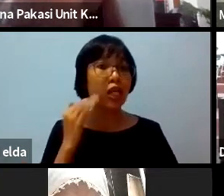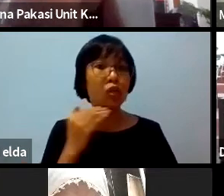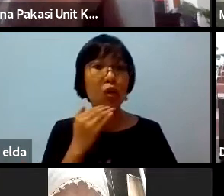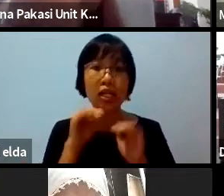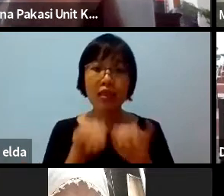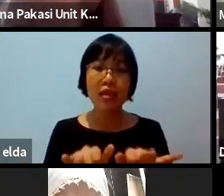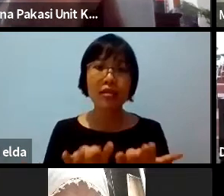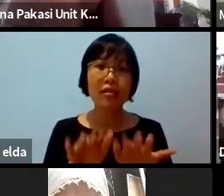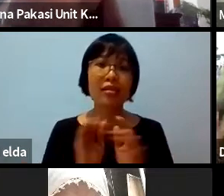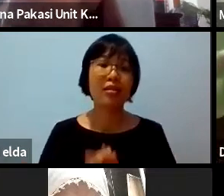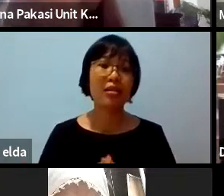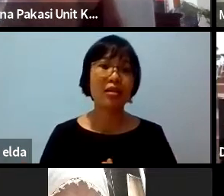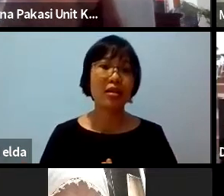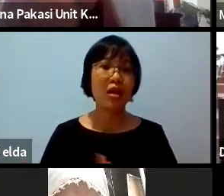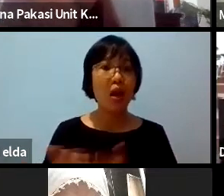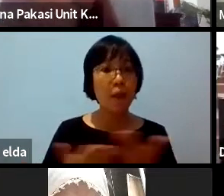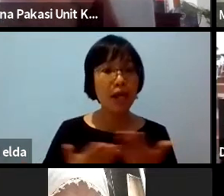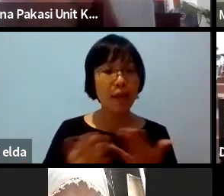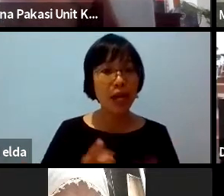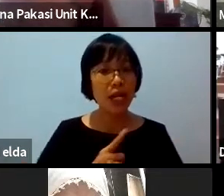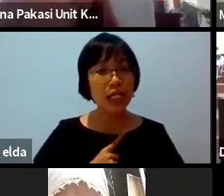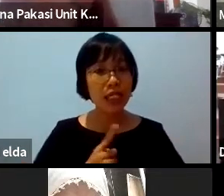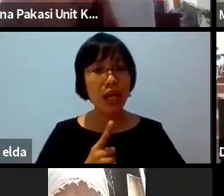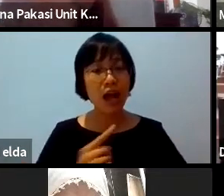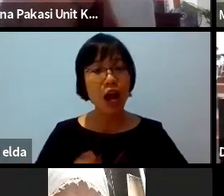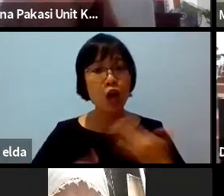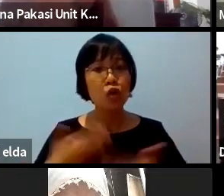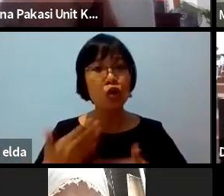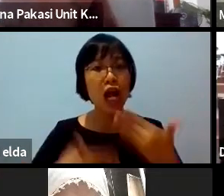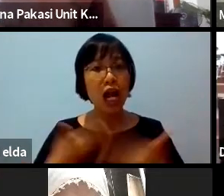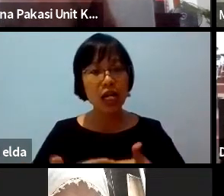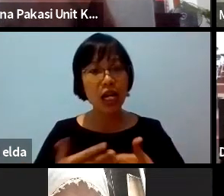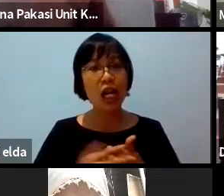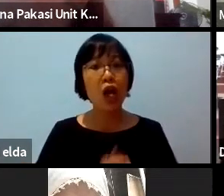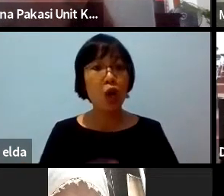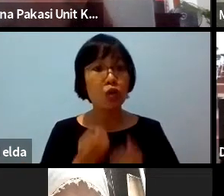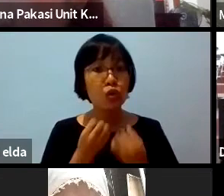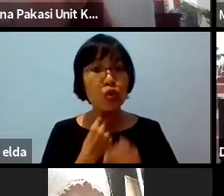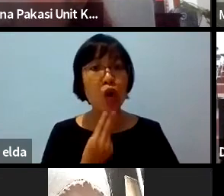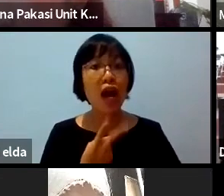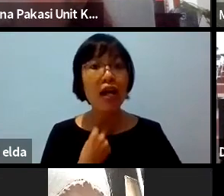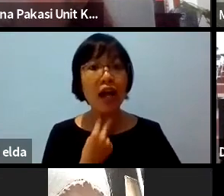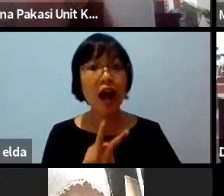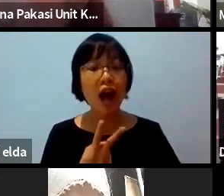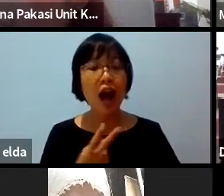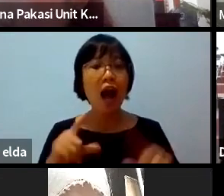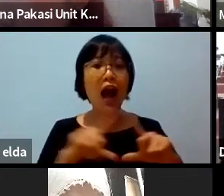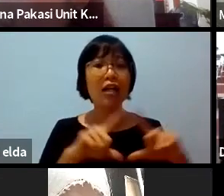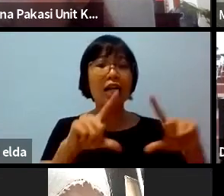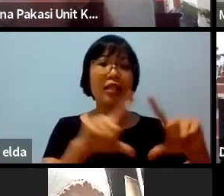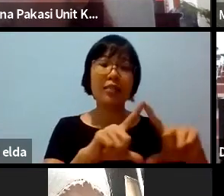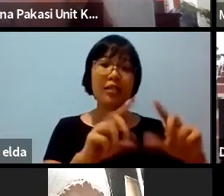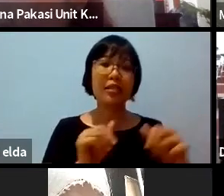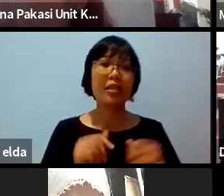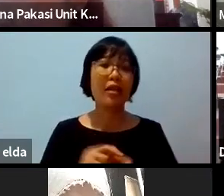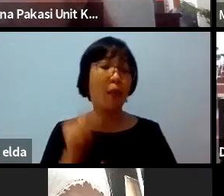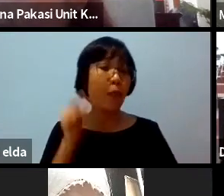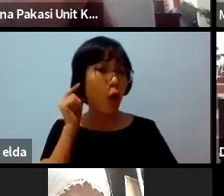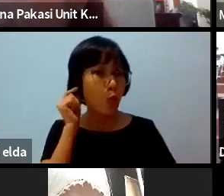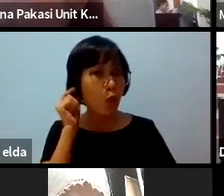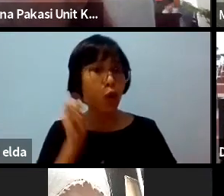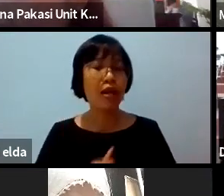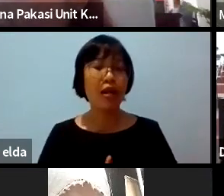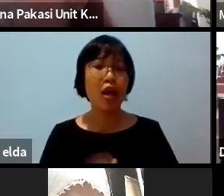mengamplifikasi suara akademisi dan intelektual perempuan sebagai sumber pengetahuan yang valid